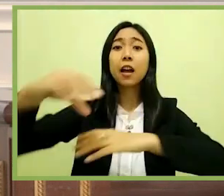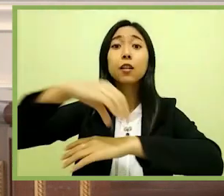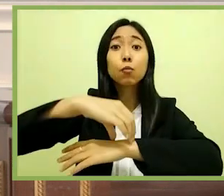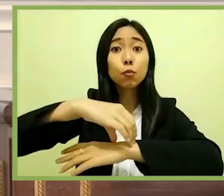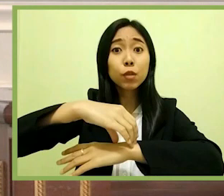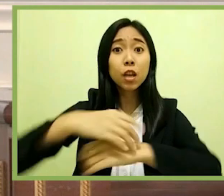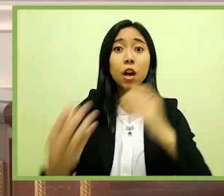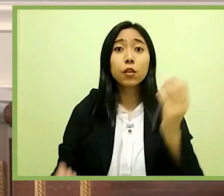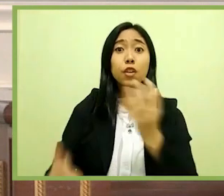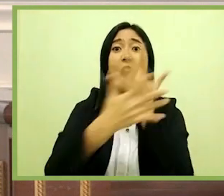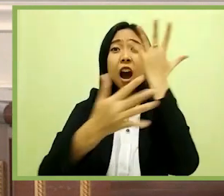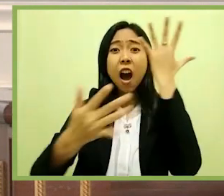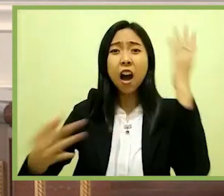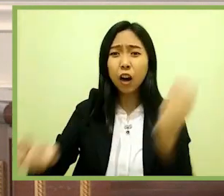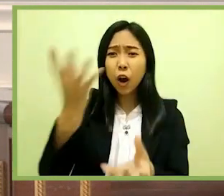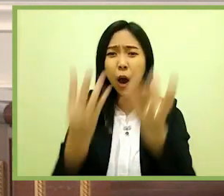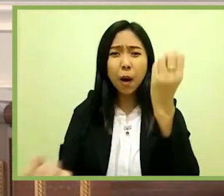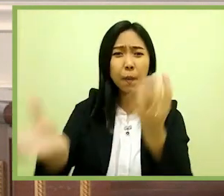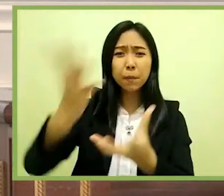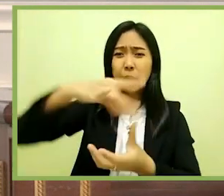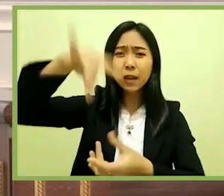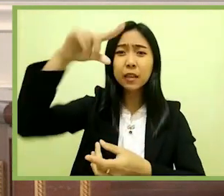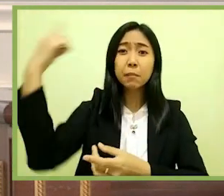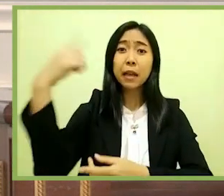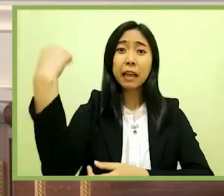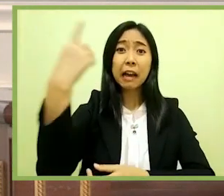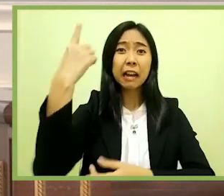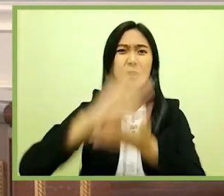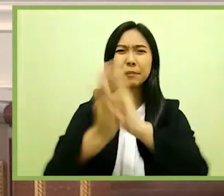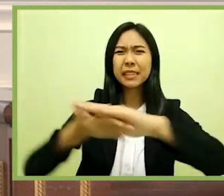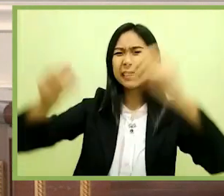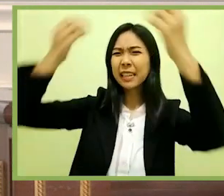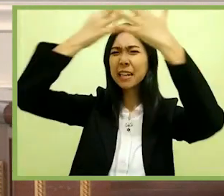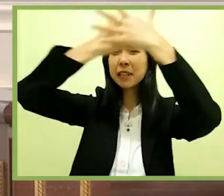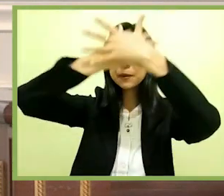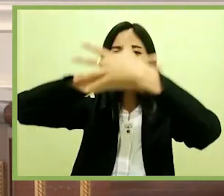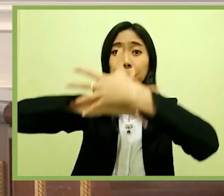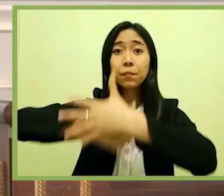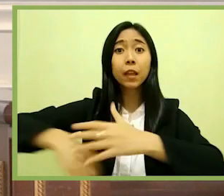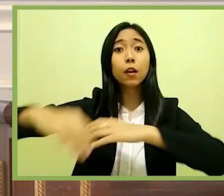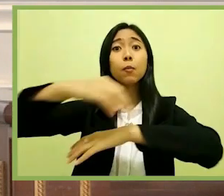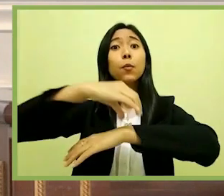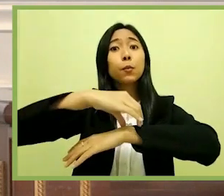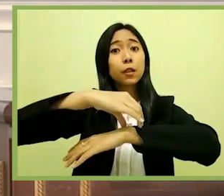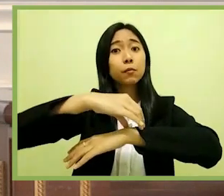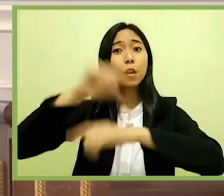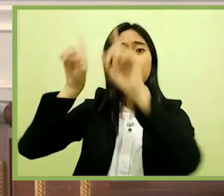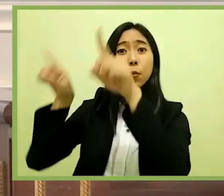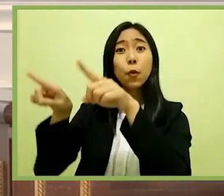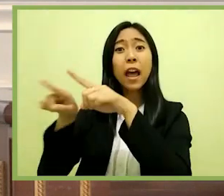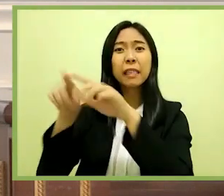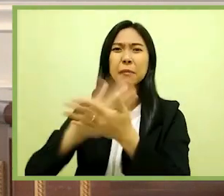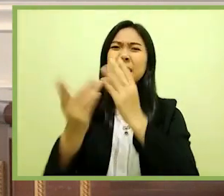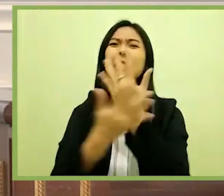api, gumpalan-gumpalan asap, matahari akan berubah menjadi gelap gulita, dan bumi dan bulan menjadi darah